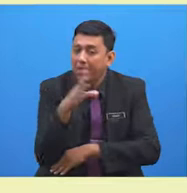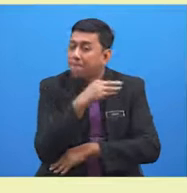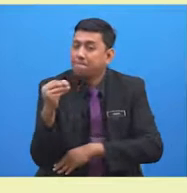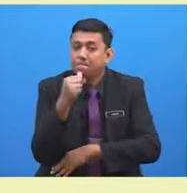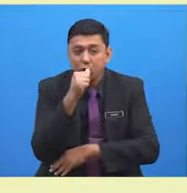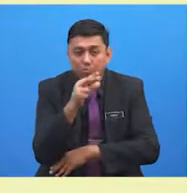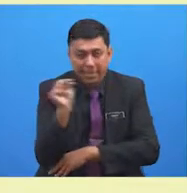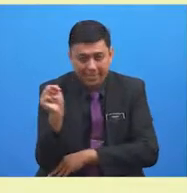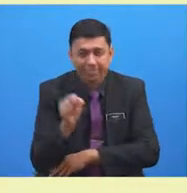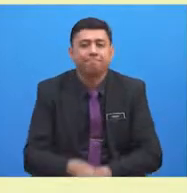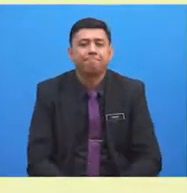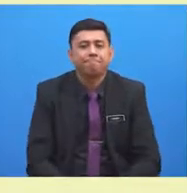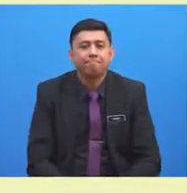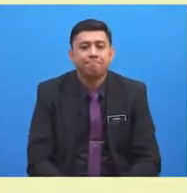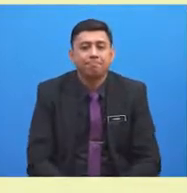dan minuman.